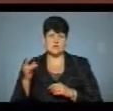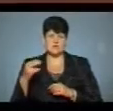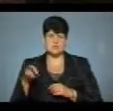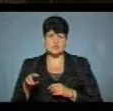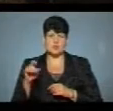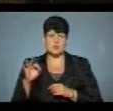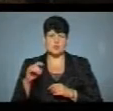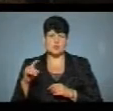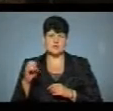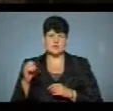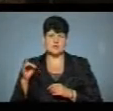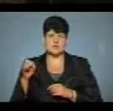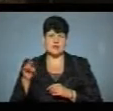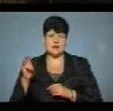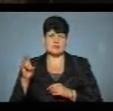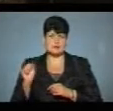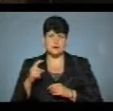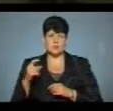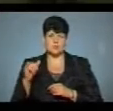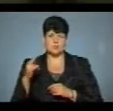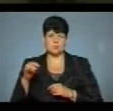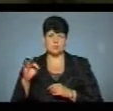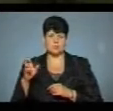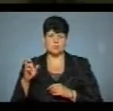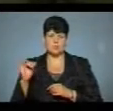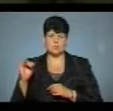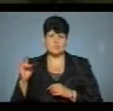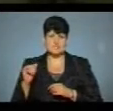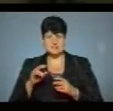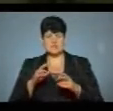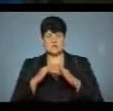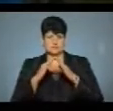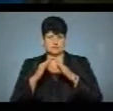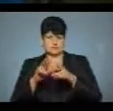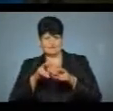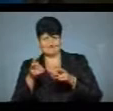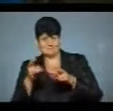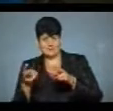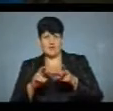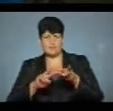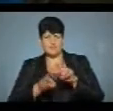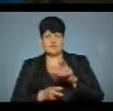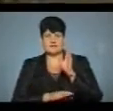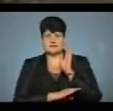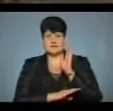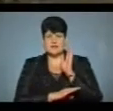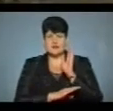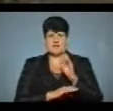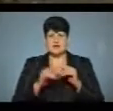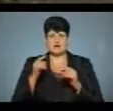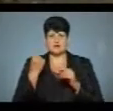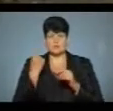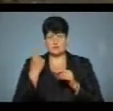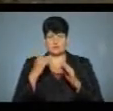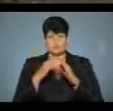і Кудовбинці Зборівського району вітер позривав покрівлі з приватних будинків і повалив дерева. В одному з будинків блискавка влучила